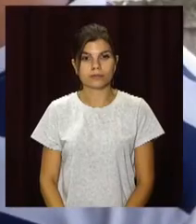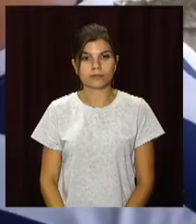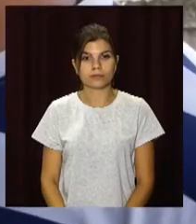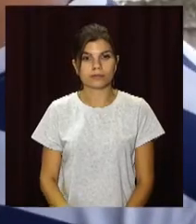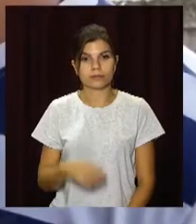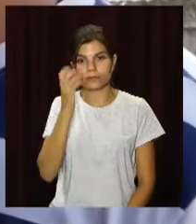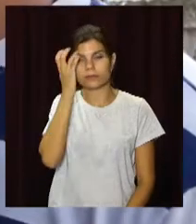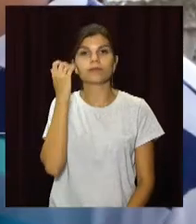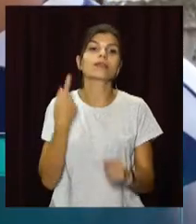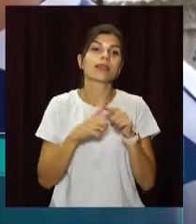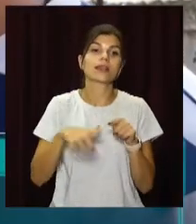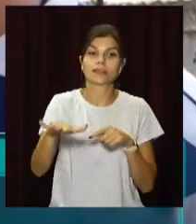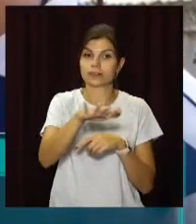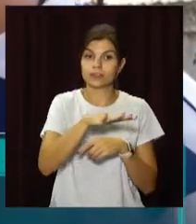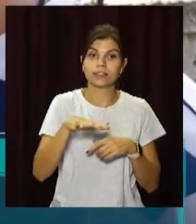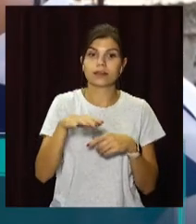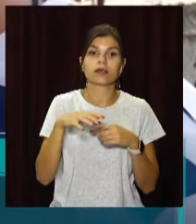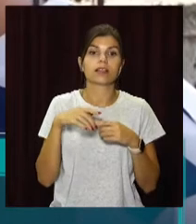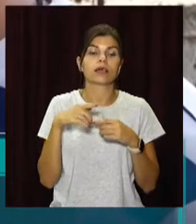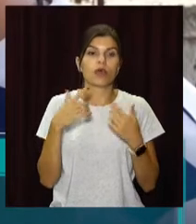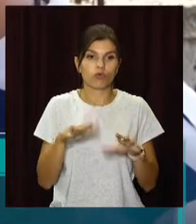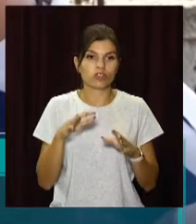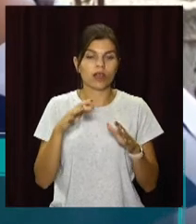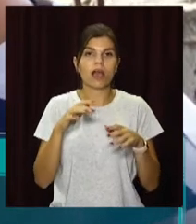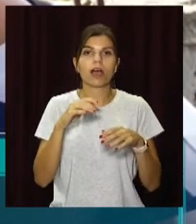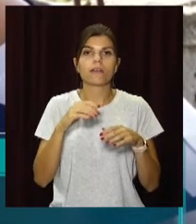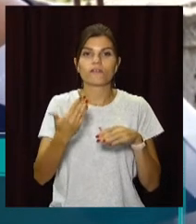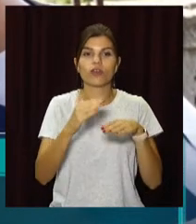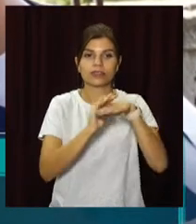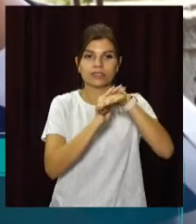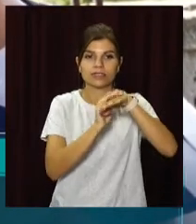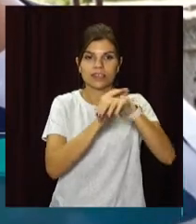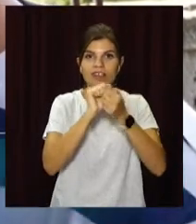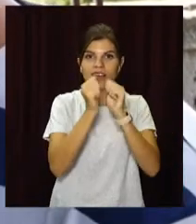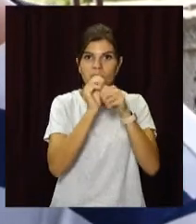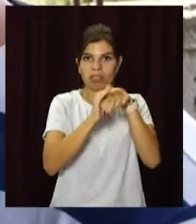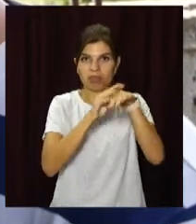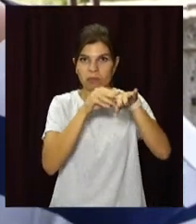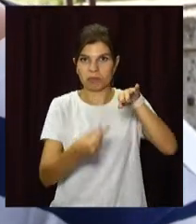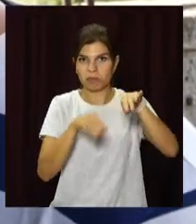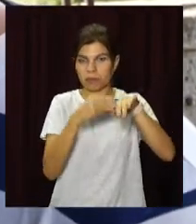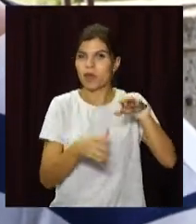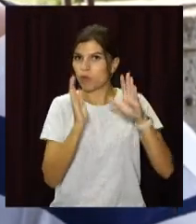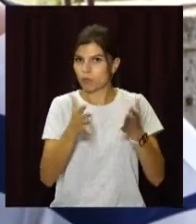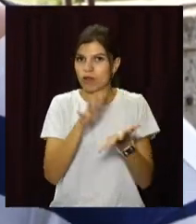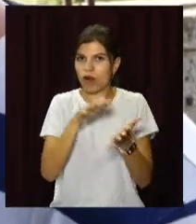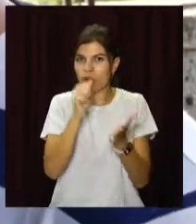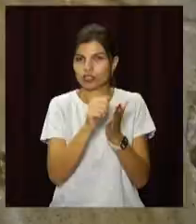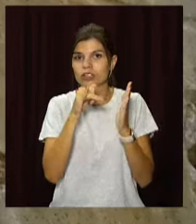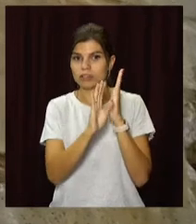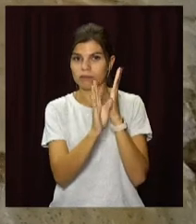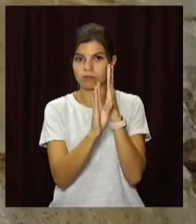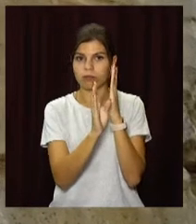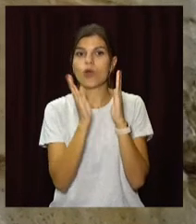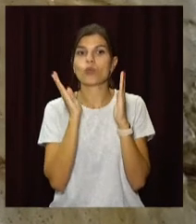гривень. На даній конструкції вже галіна арматура. Со временем трум буде розрушатися і стінка